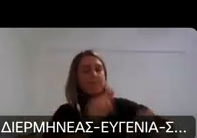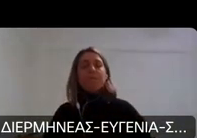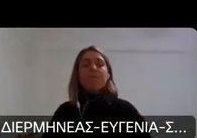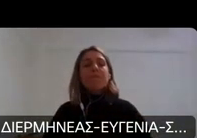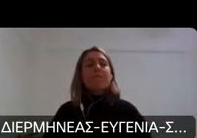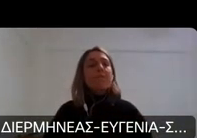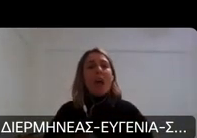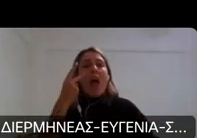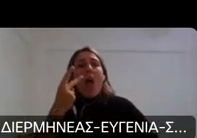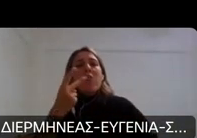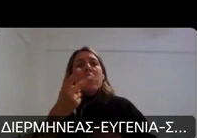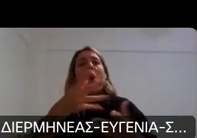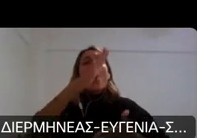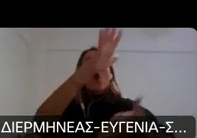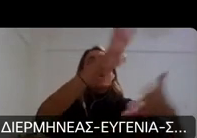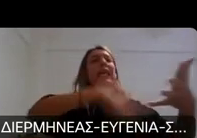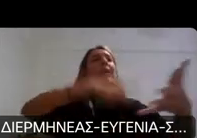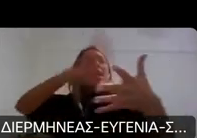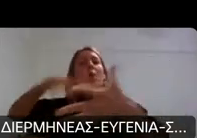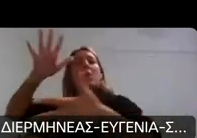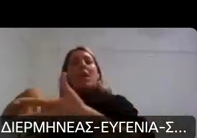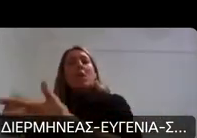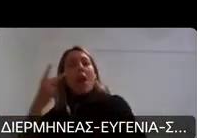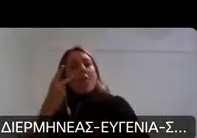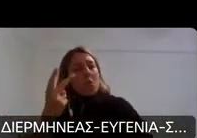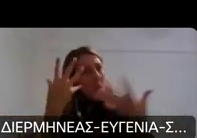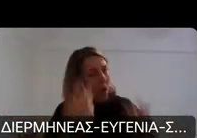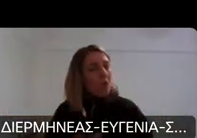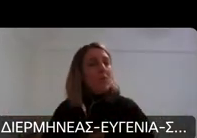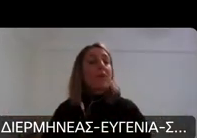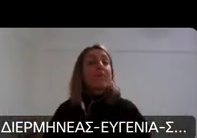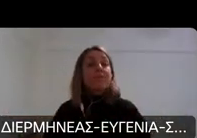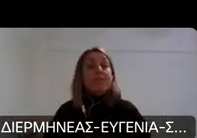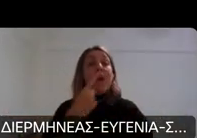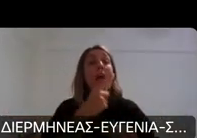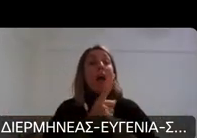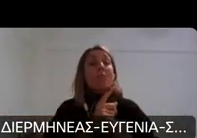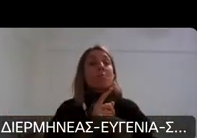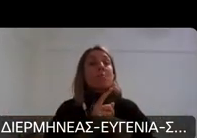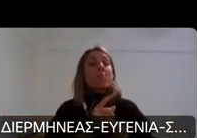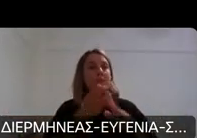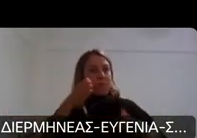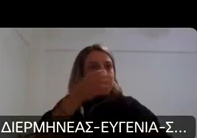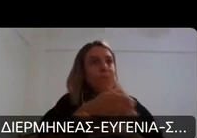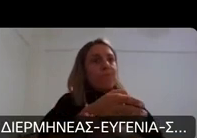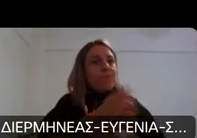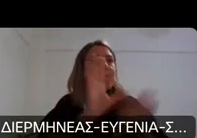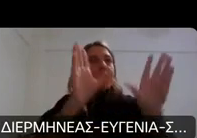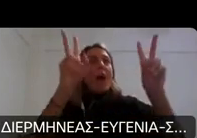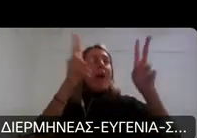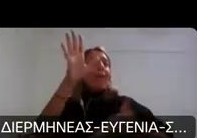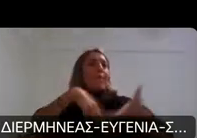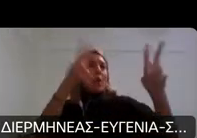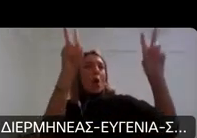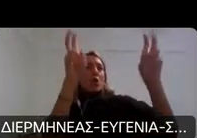των κειμένων που συναποτελούν την ψηφιακή βάση δεδομένων μας. Μπορούμε να μπούμε σε μια καταχώρηση η οποία περιλαμβάνει τον τίτλο του